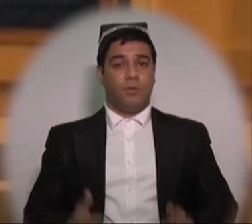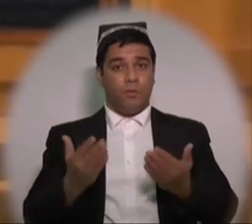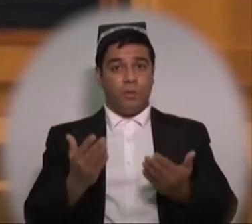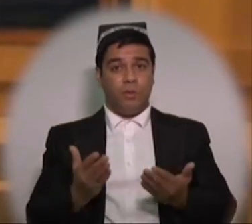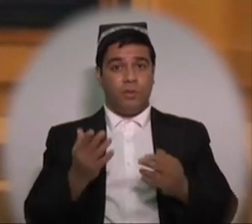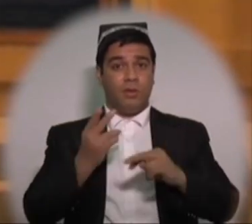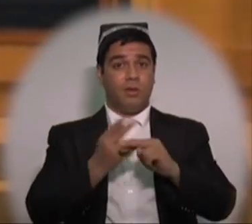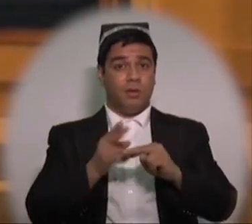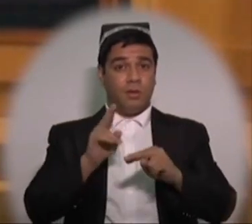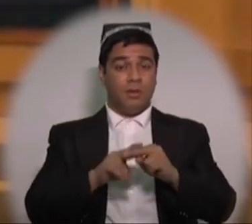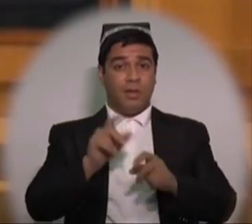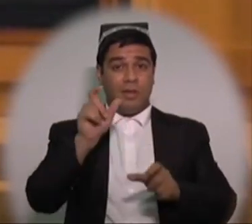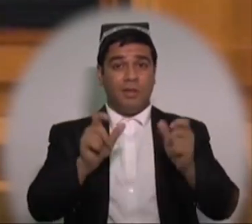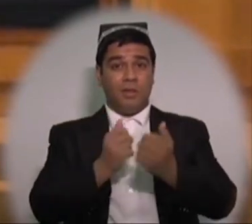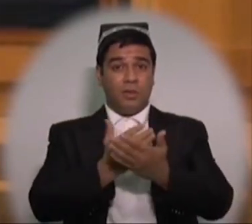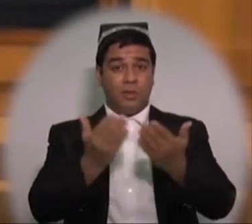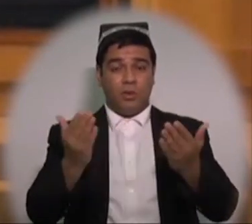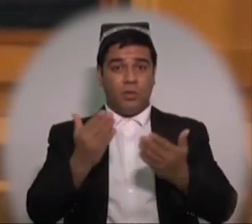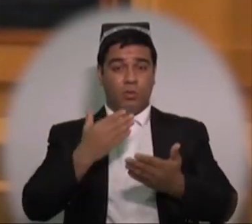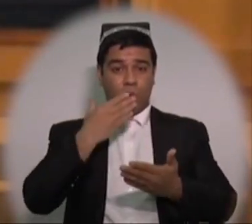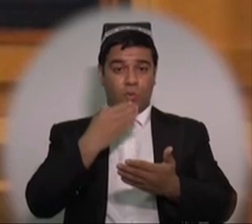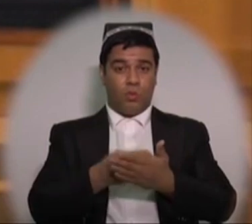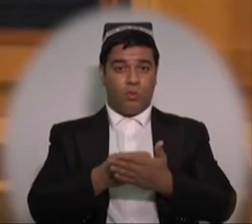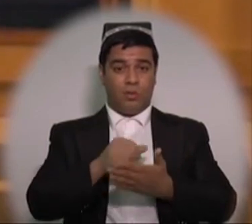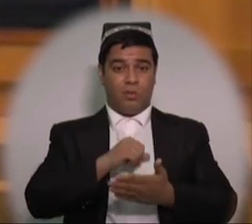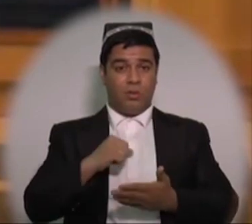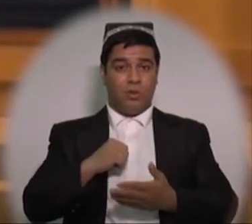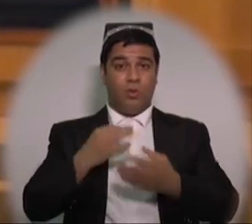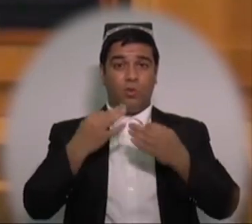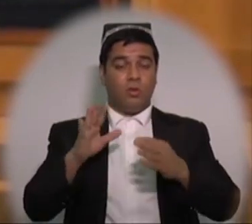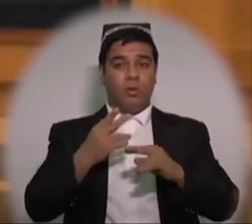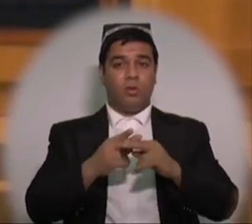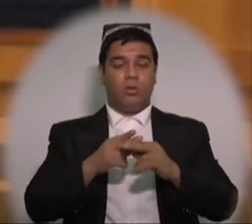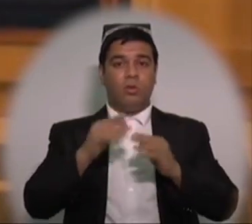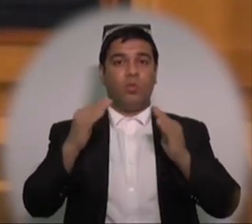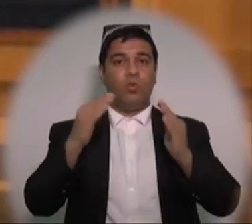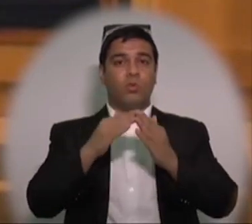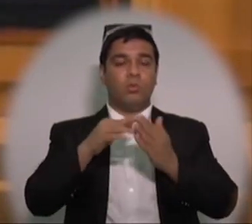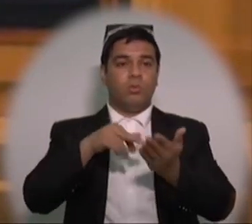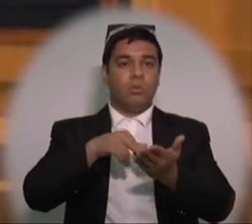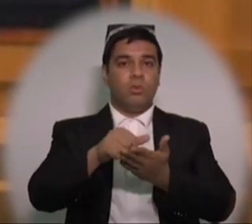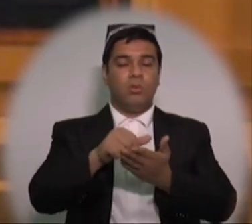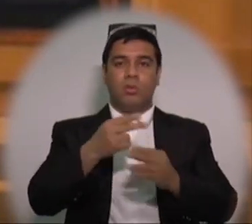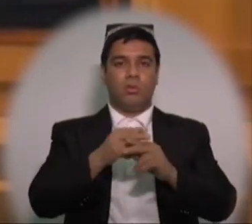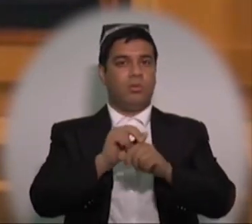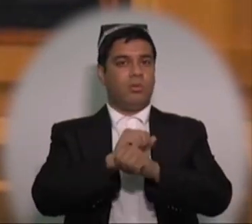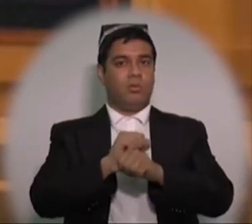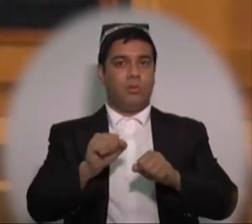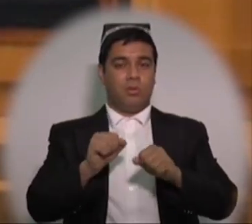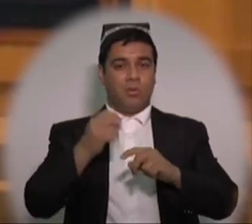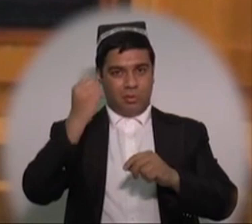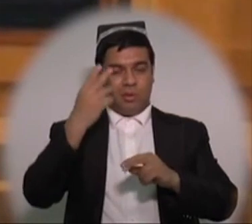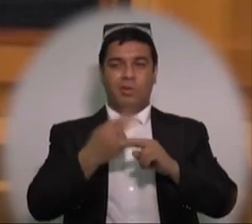Yani insan özünü ruhsatsız, birov hiç kim kirip kelalmasligini bilgenden keyin